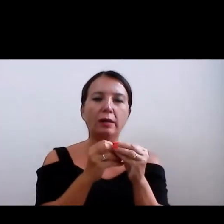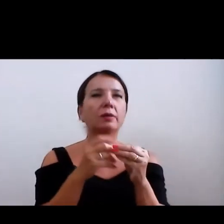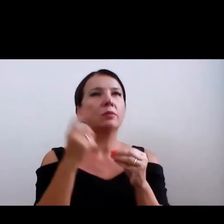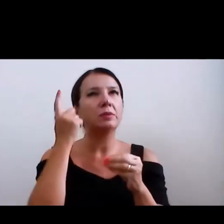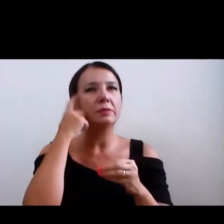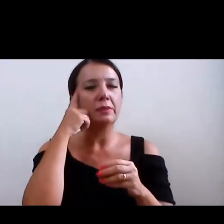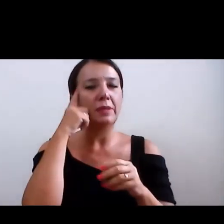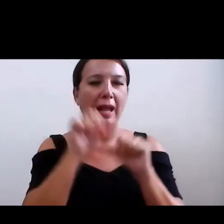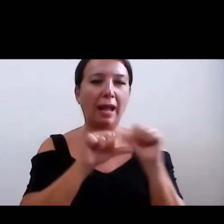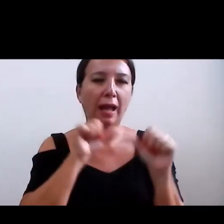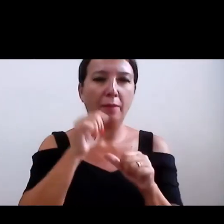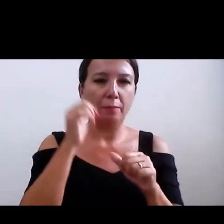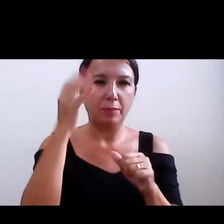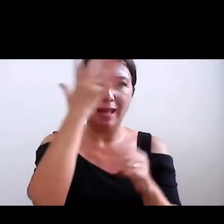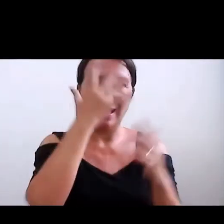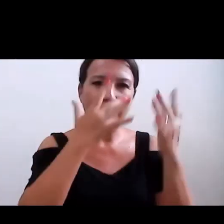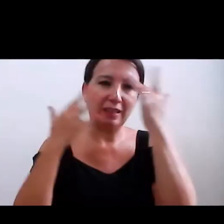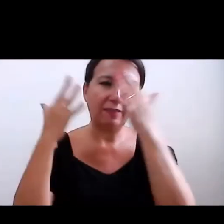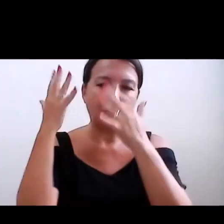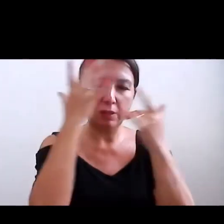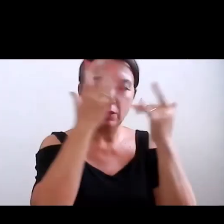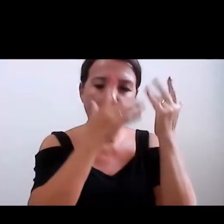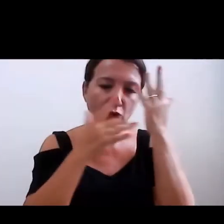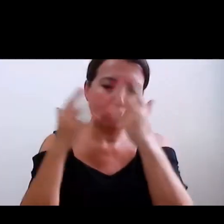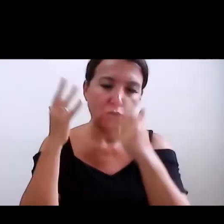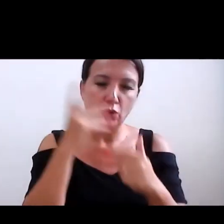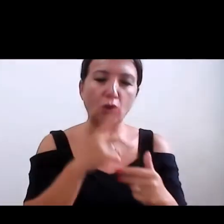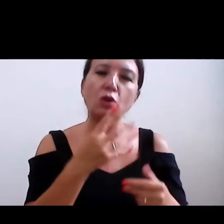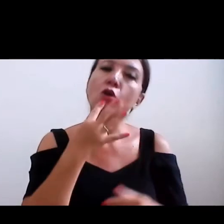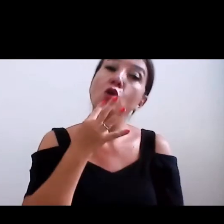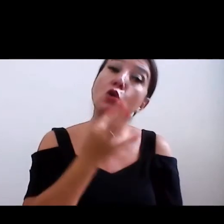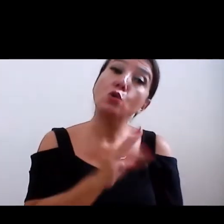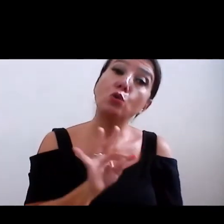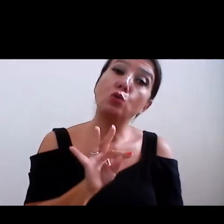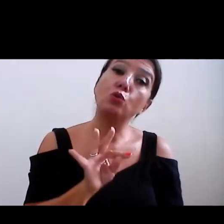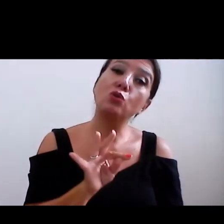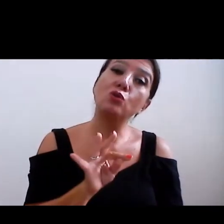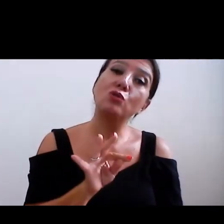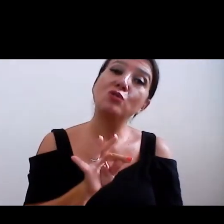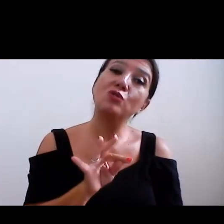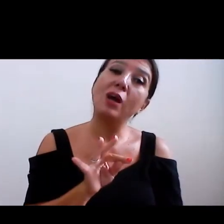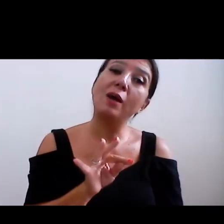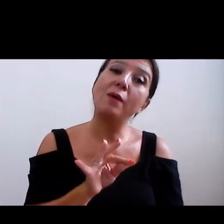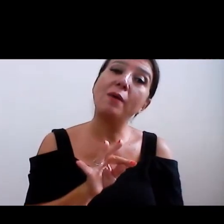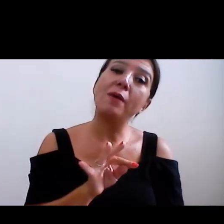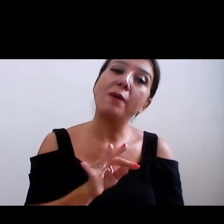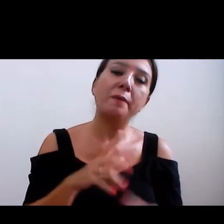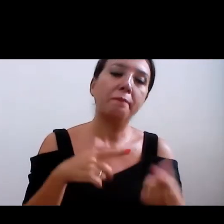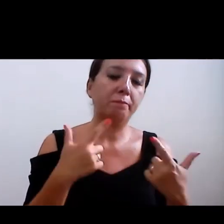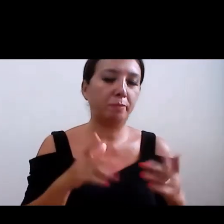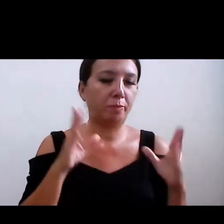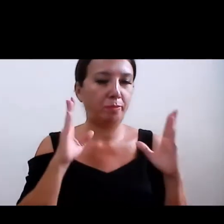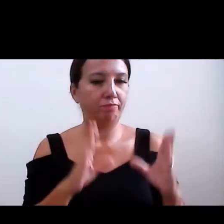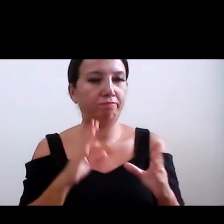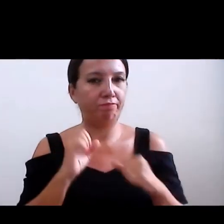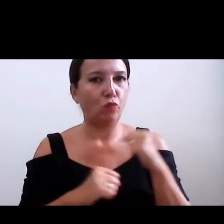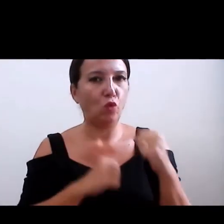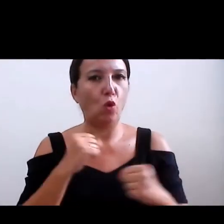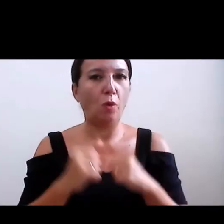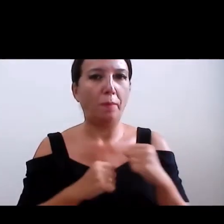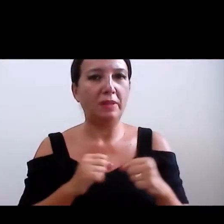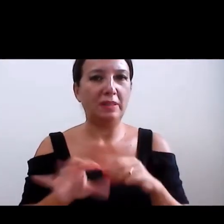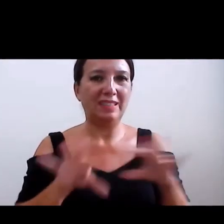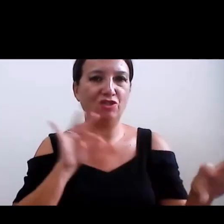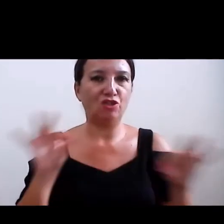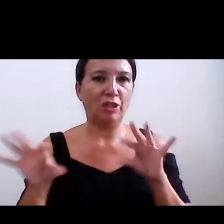quelle riflessioni tali per cui riusciamo a porre in essere dei comportamenti di scelta,